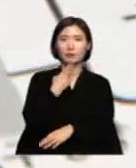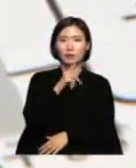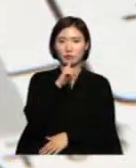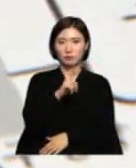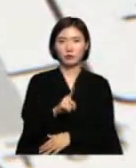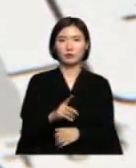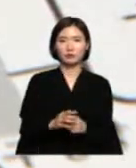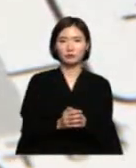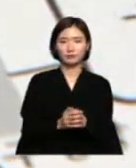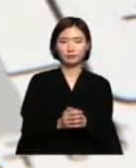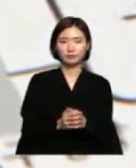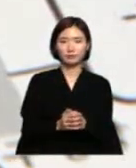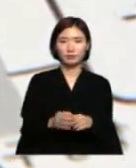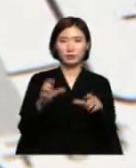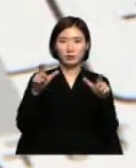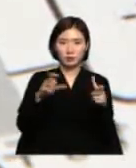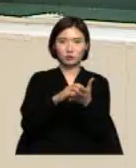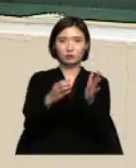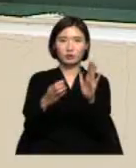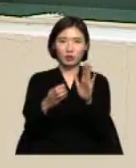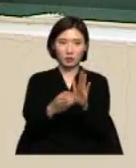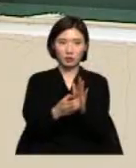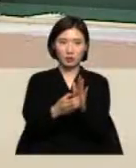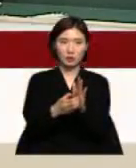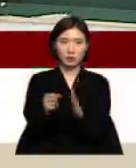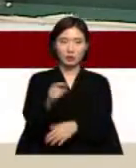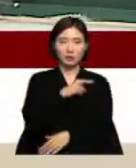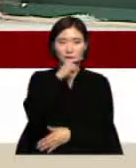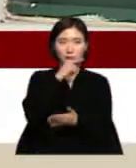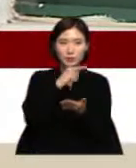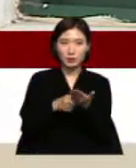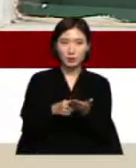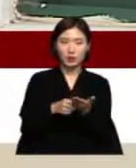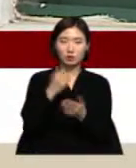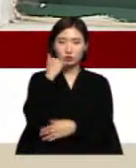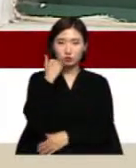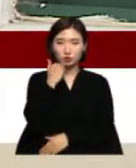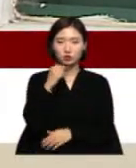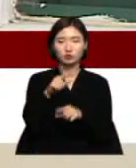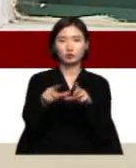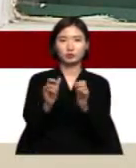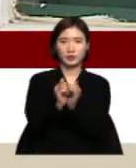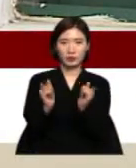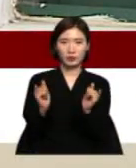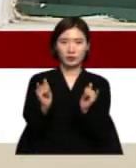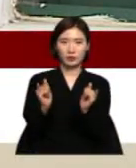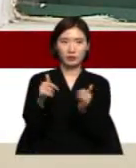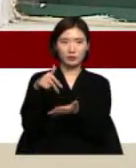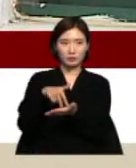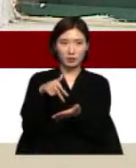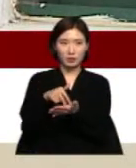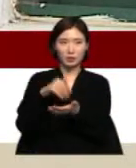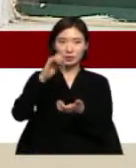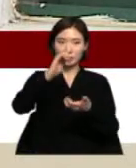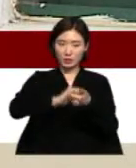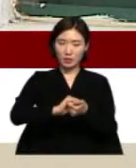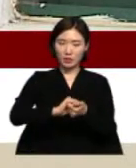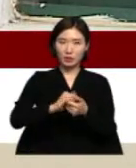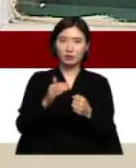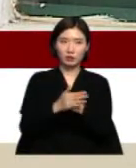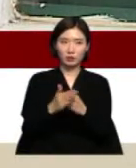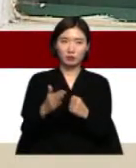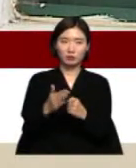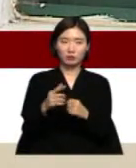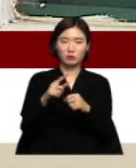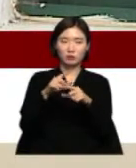주장입니다. 지구 단위가 되면 가장 큰 피해를 보는 게 주민이잖아요. 규제이기 때문에. 그러면